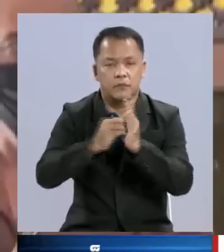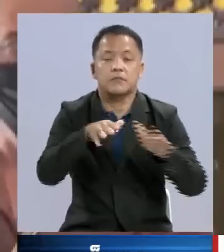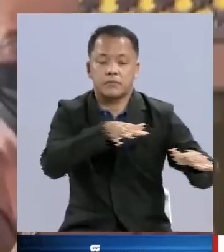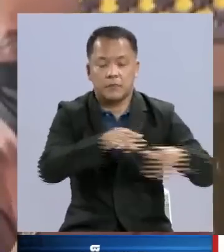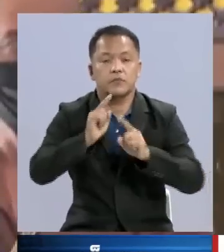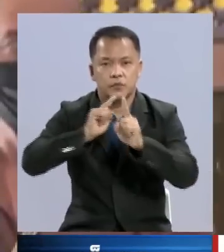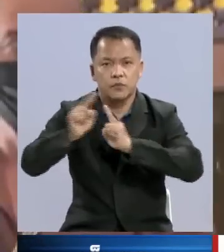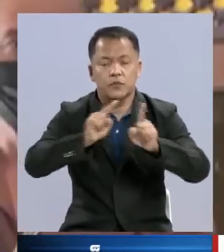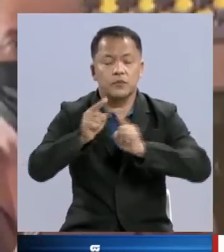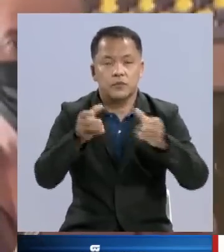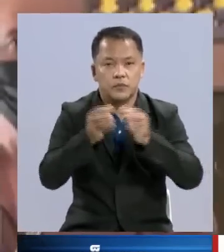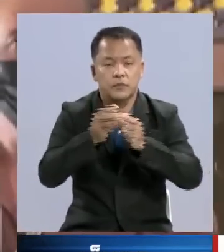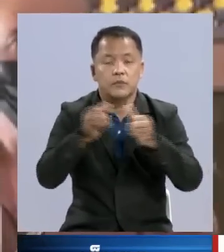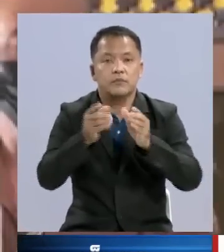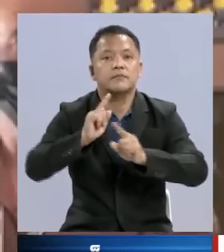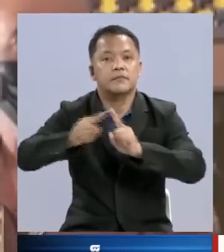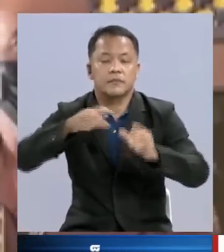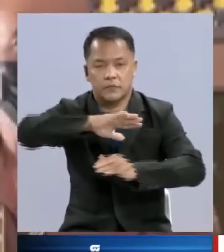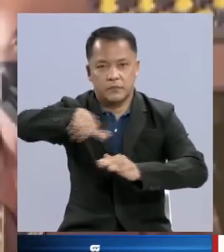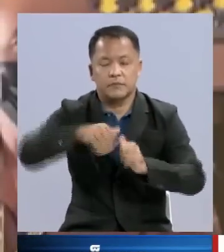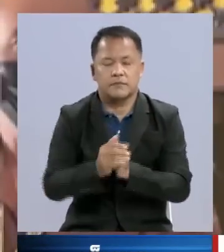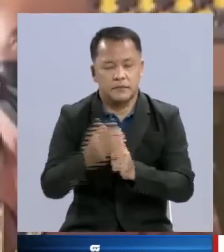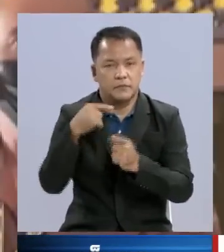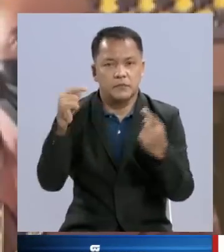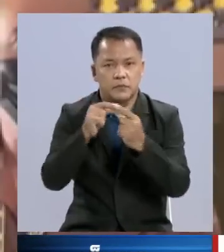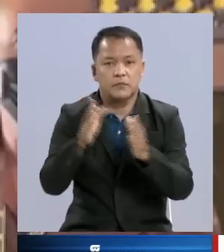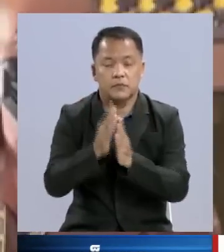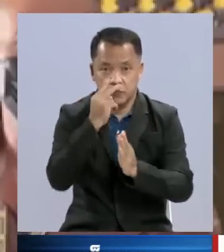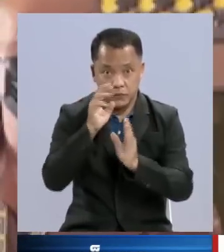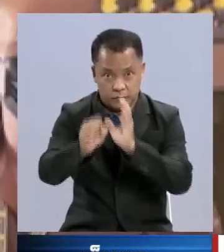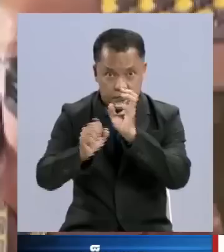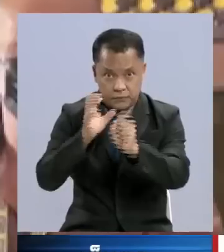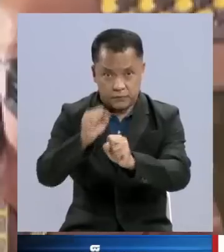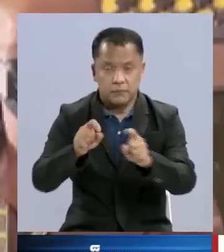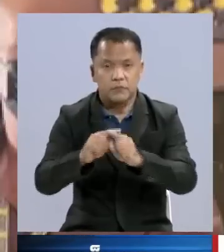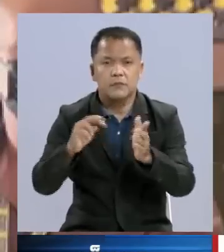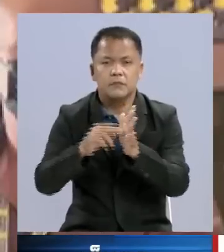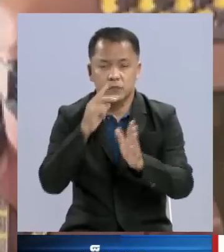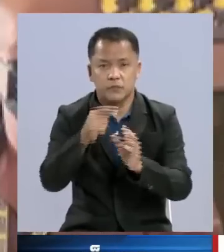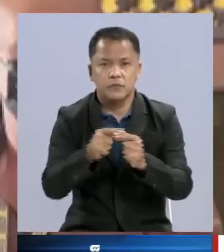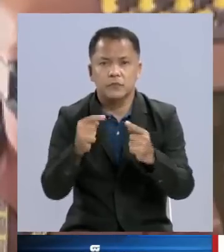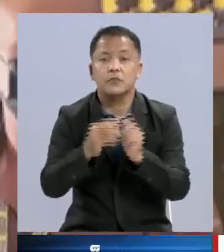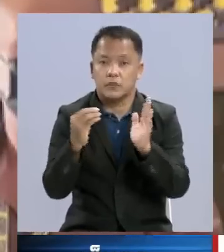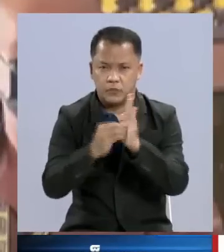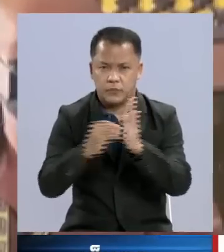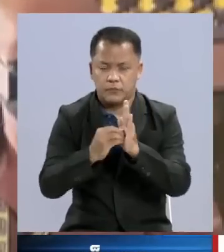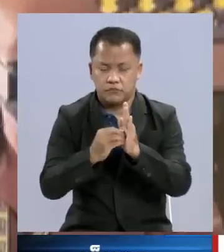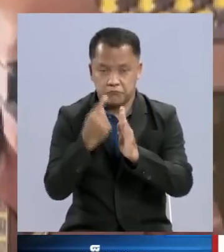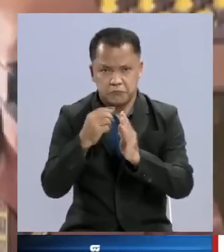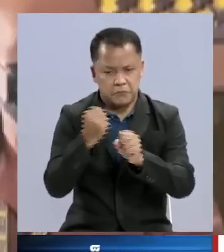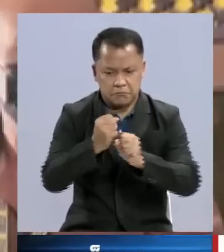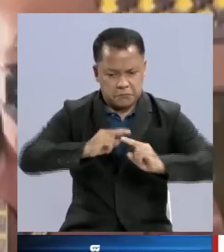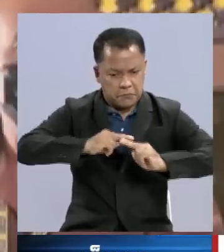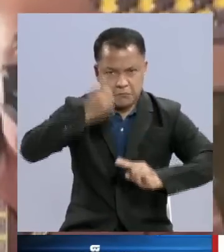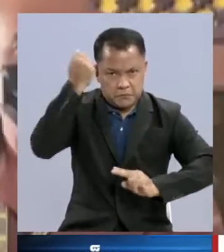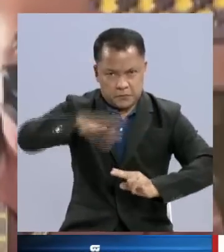มคุยกับทุกคนทุกพรรคการเมืองอยู่แล้ว แล้วก็ประเด็นที่จับตากันเนี่ยก็คือเรื่องที่กทม.ทำเองไม่